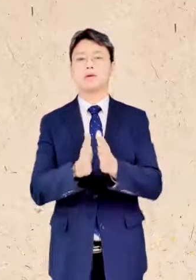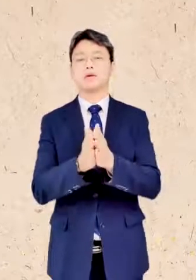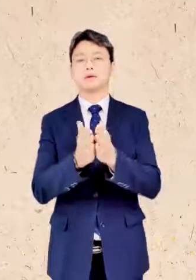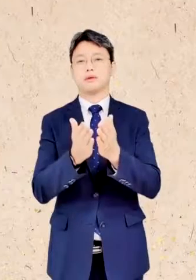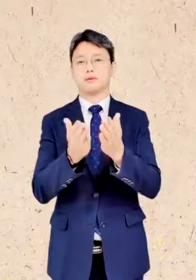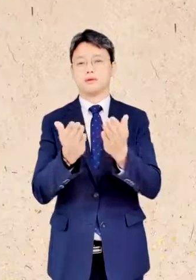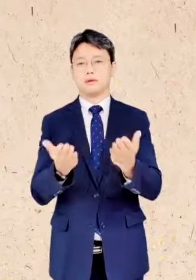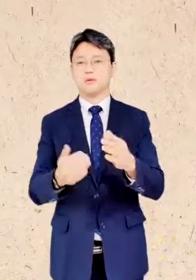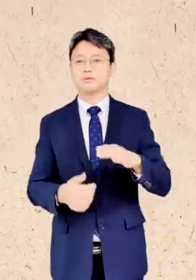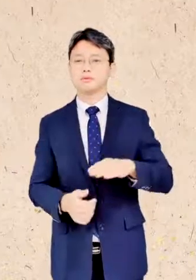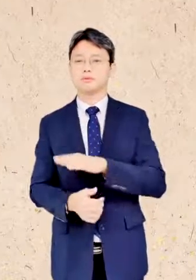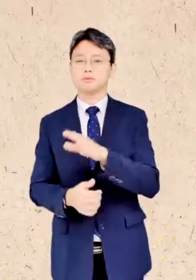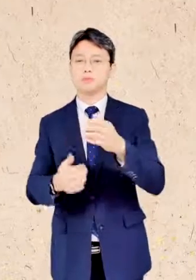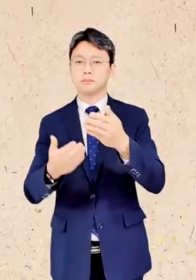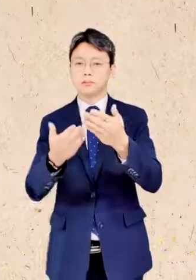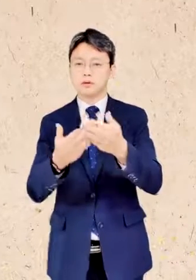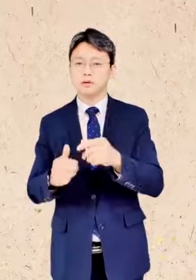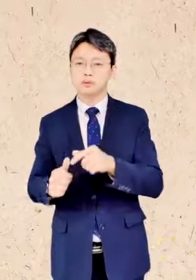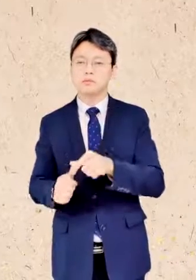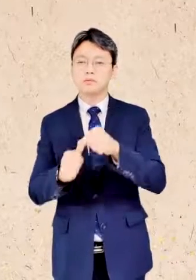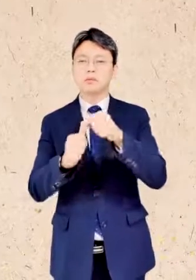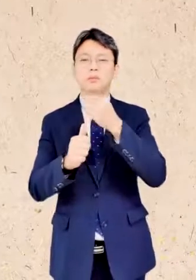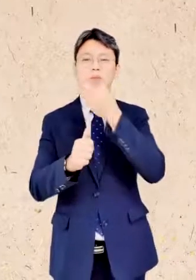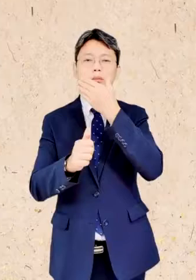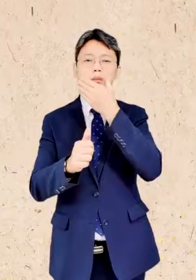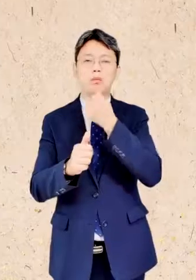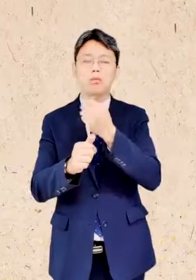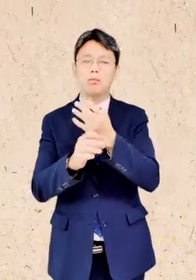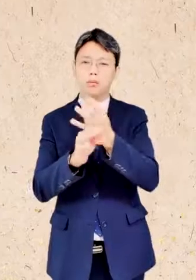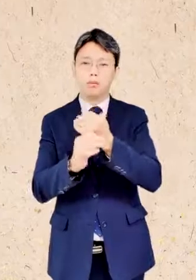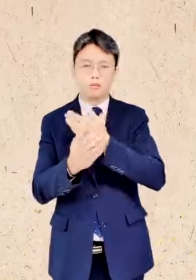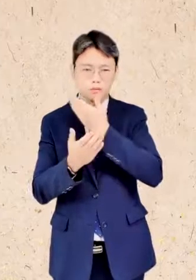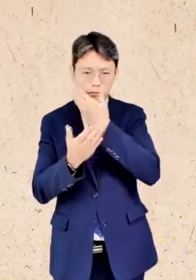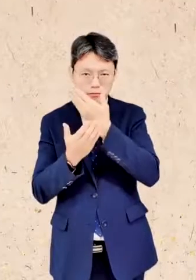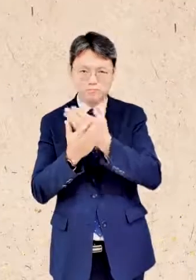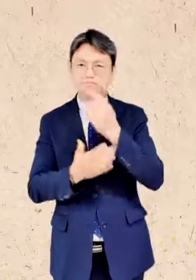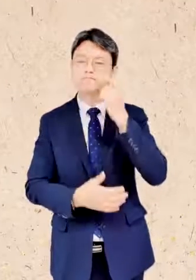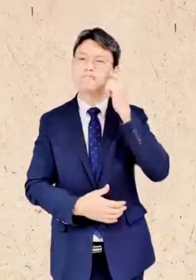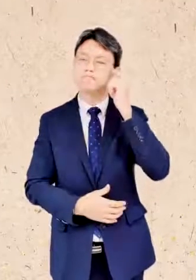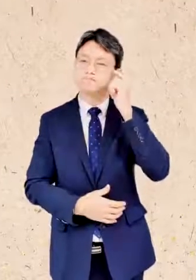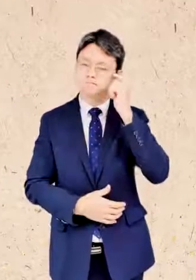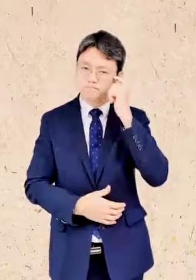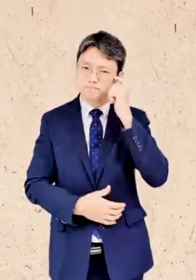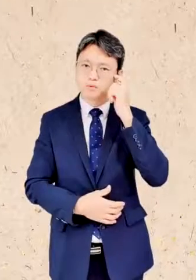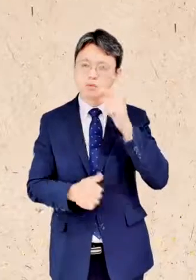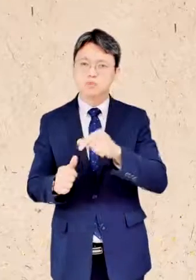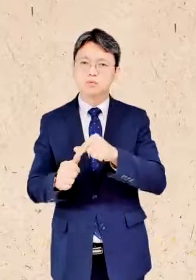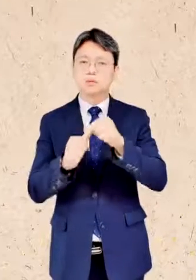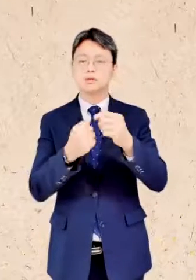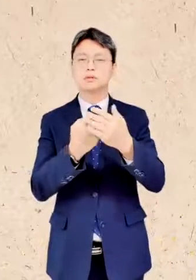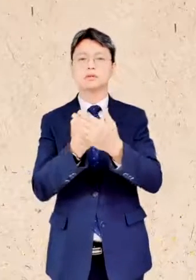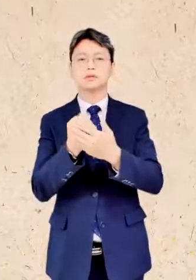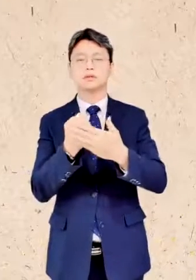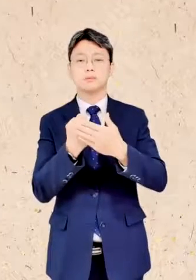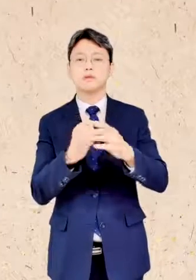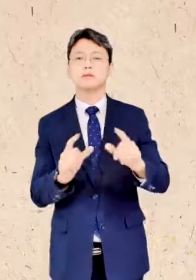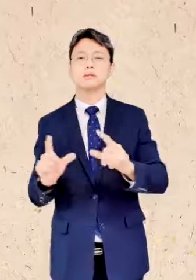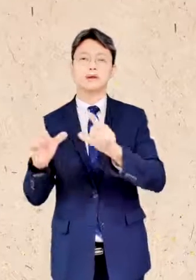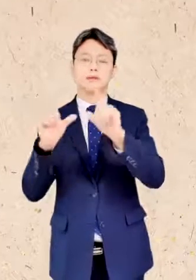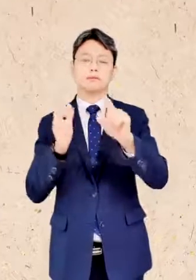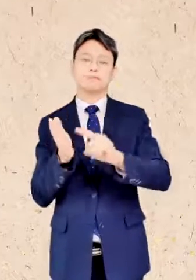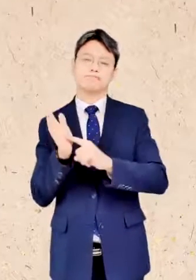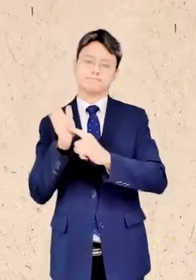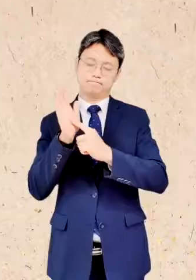매우 실제적인 책입니다. 우리가 받은 구원의 복이 얼마나 소중한 것인가를 깨닫게 하고 구원의